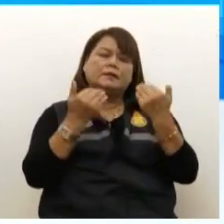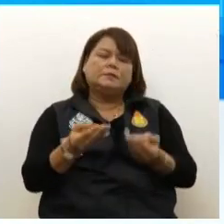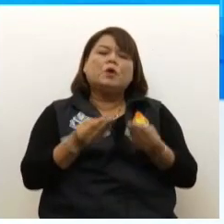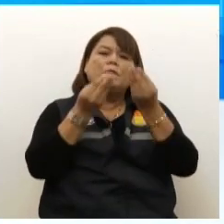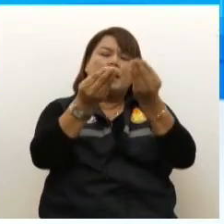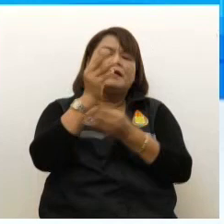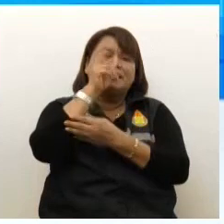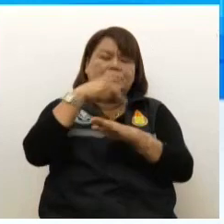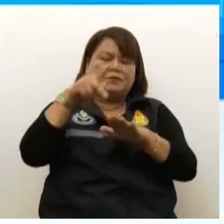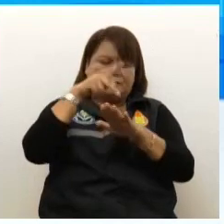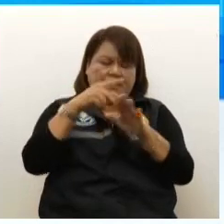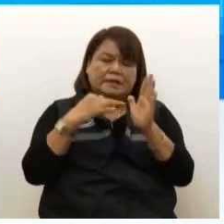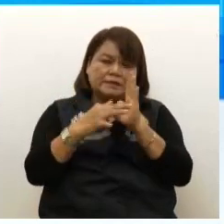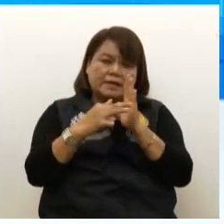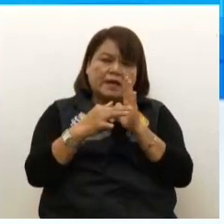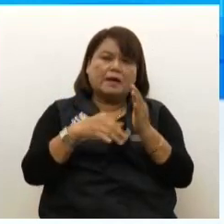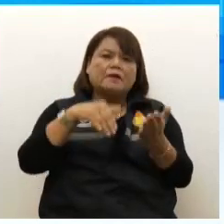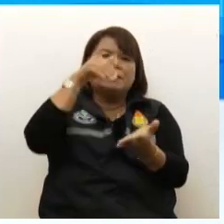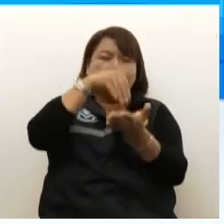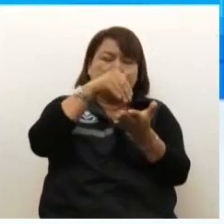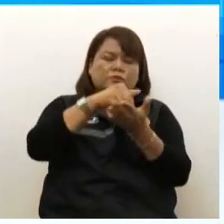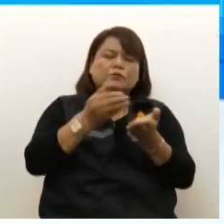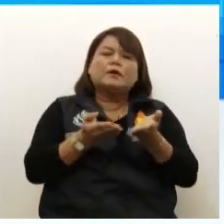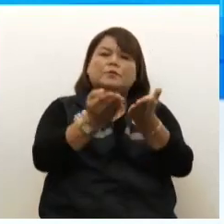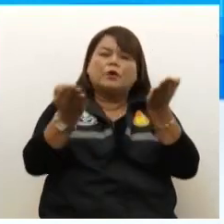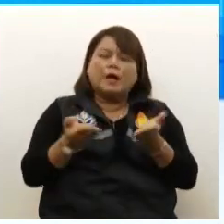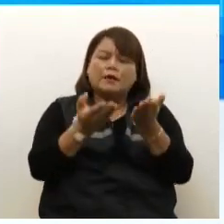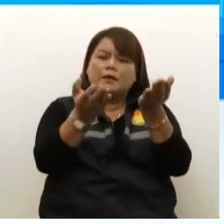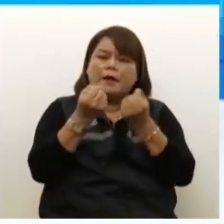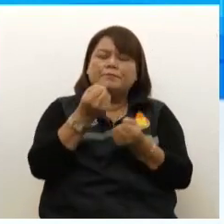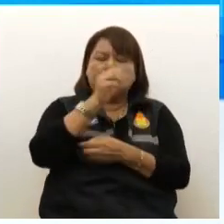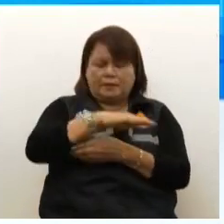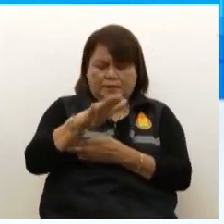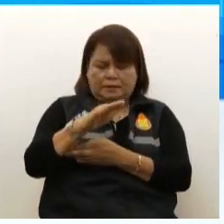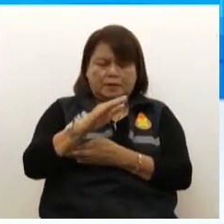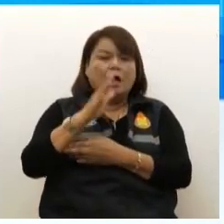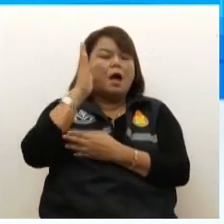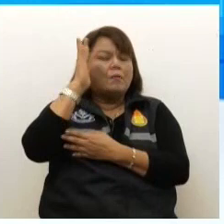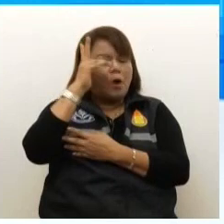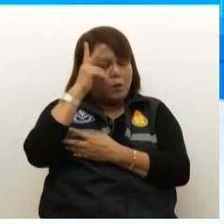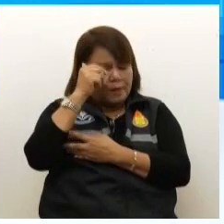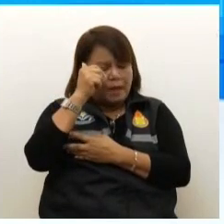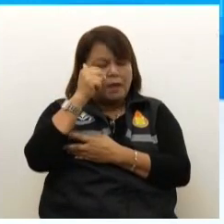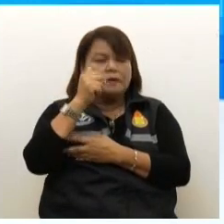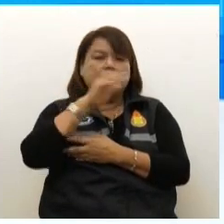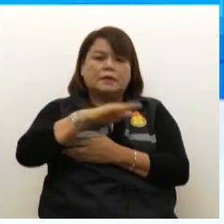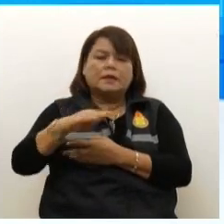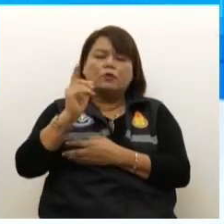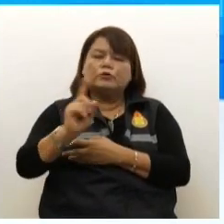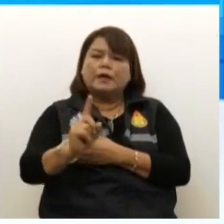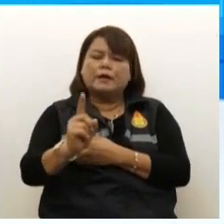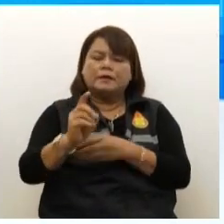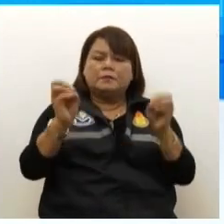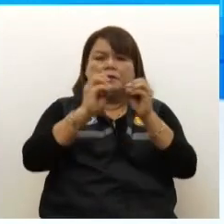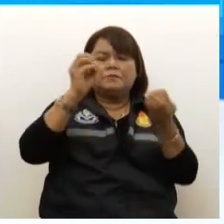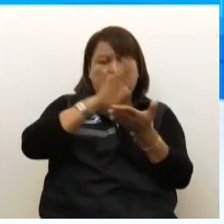ให้เขตพื้นที่ทุกเขตเป็นศูนย์บริการการรับนักเรียนเพราะนั้นถ้าผู้ปกครองนักเรียนหรือนักเรียนท่านใดขณะนี้ยังไม่มี